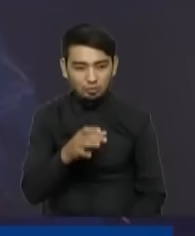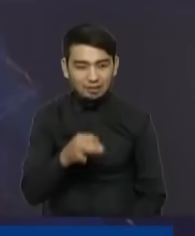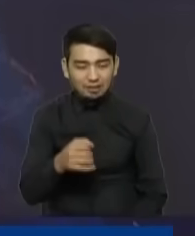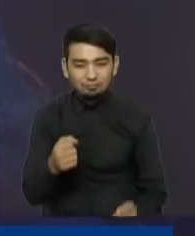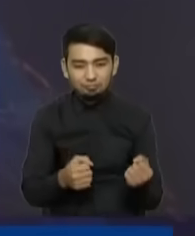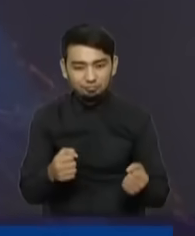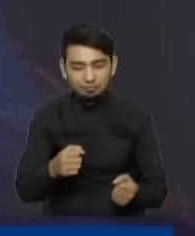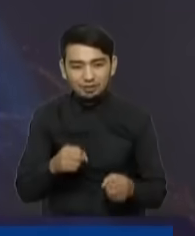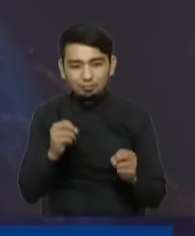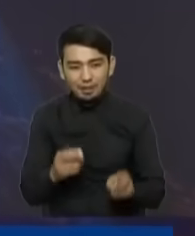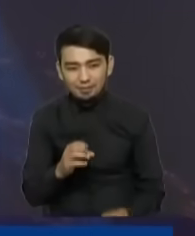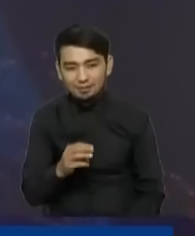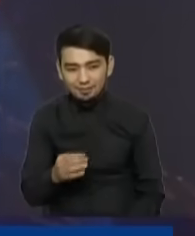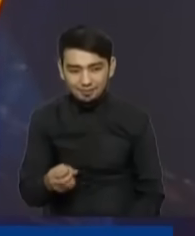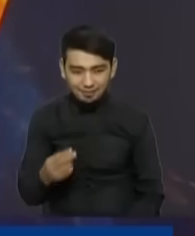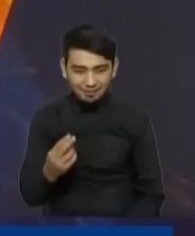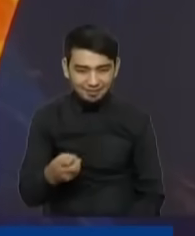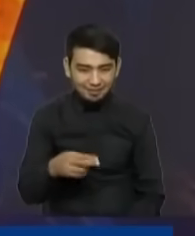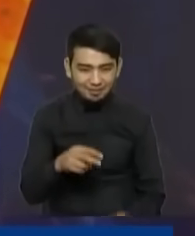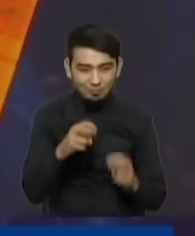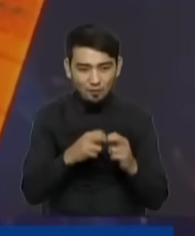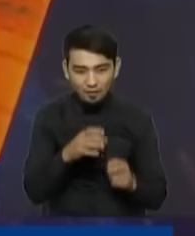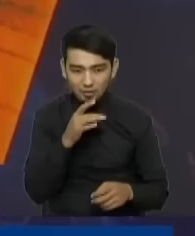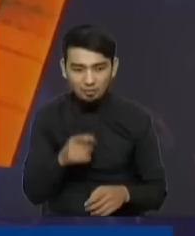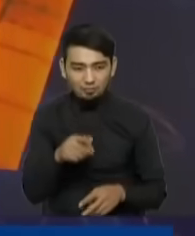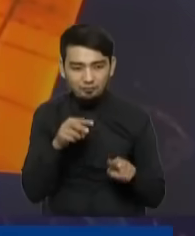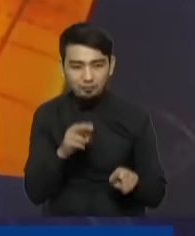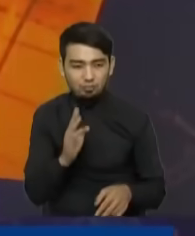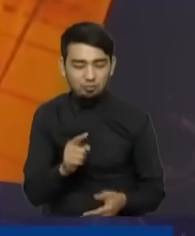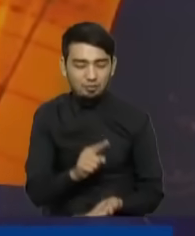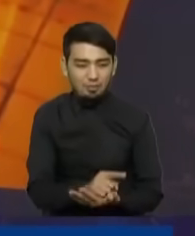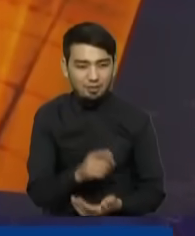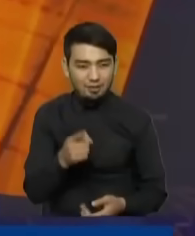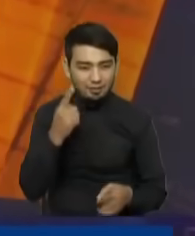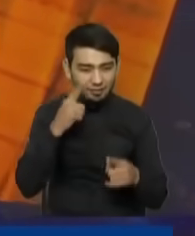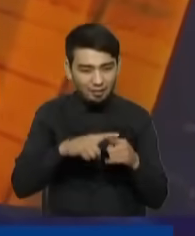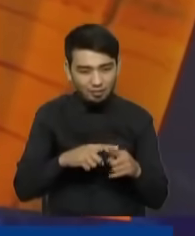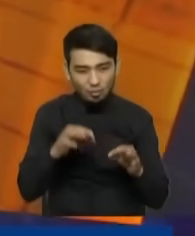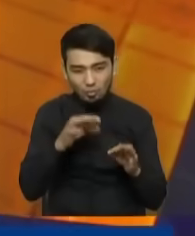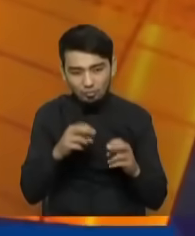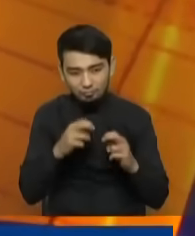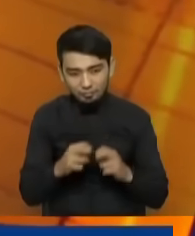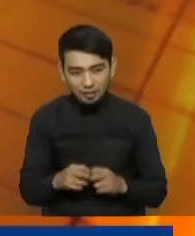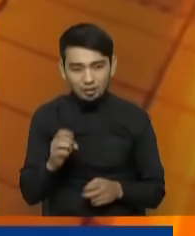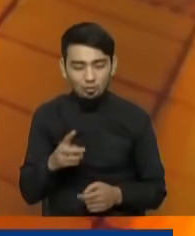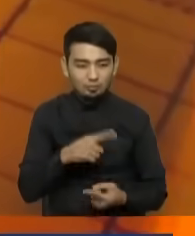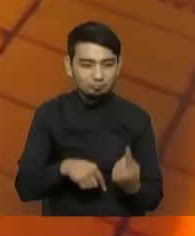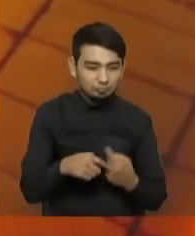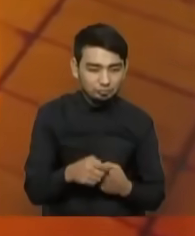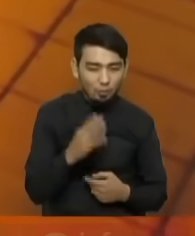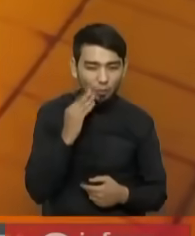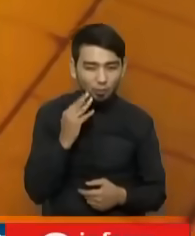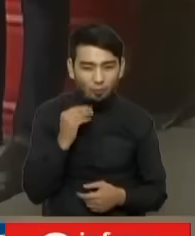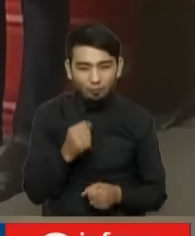тұлпарды тексеретін станцияларға бақылау күшейтілгелі отыр. Енді техникалық байқау операторының қызметінің екінің бірі кәсіп көзіне